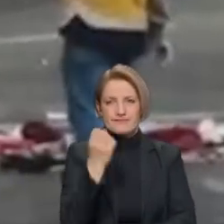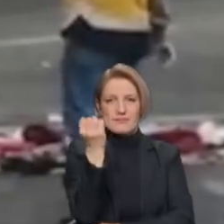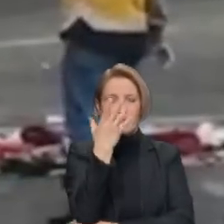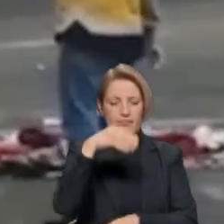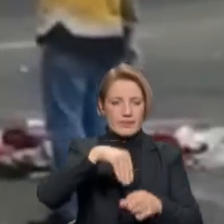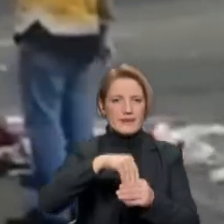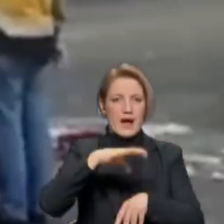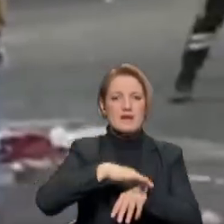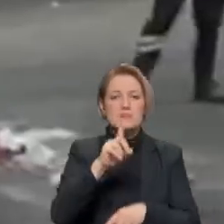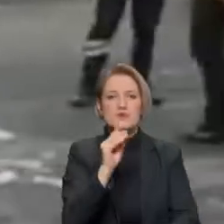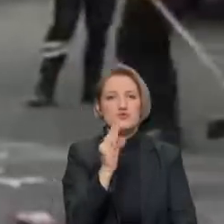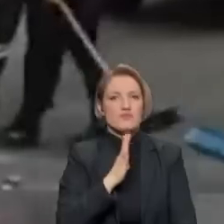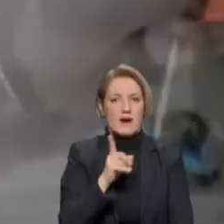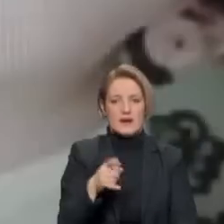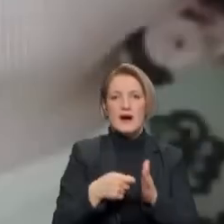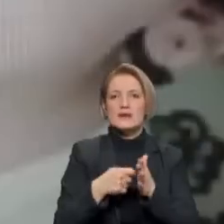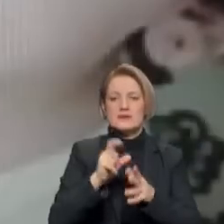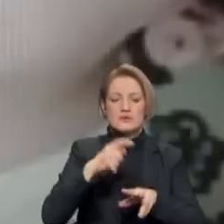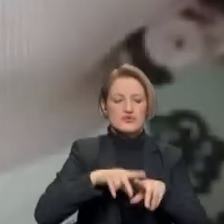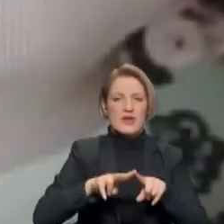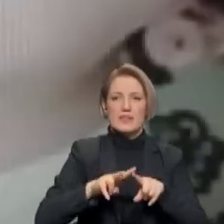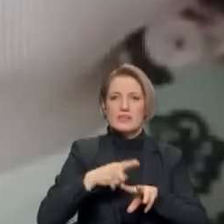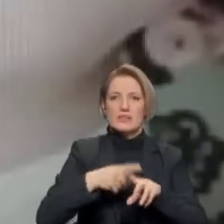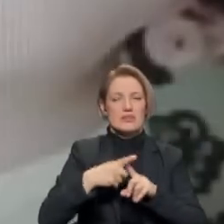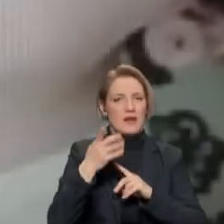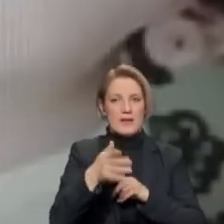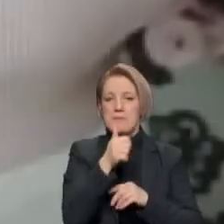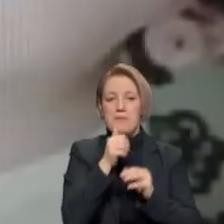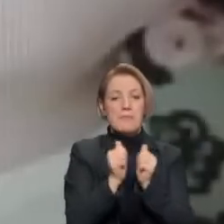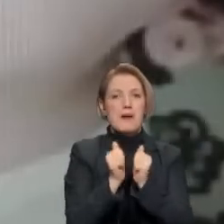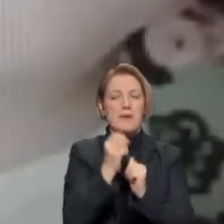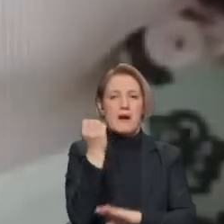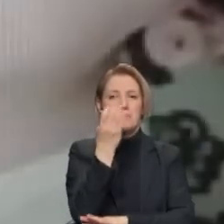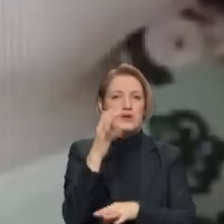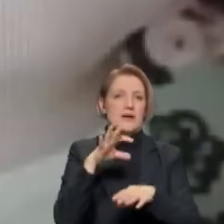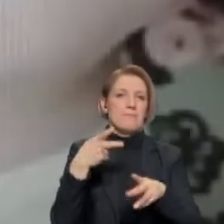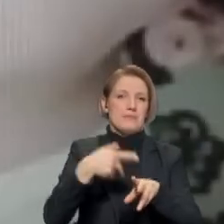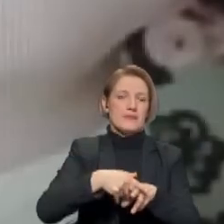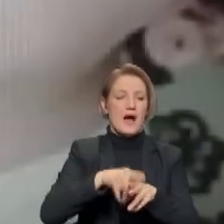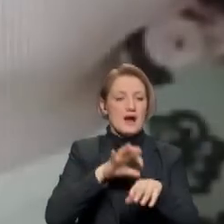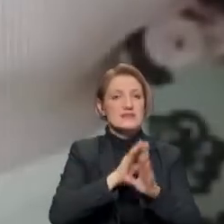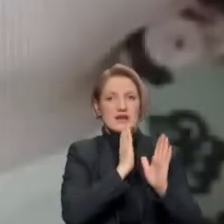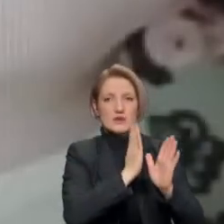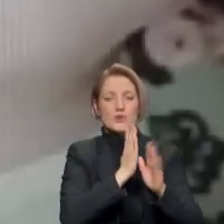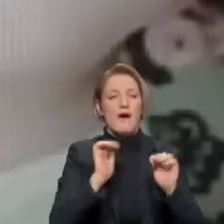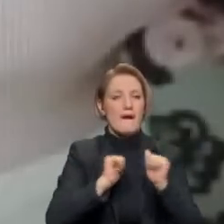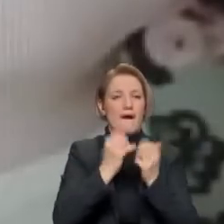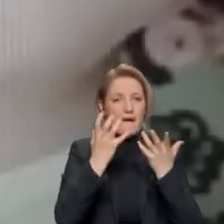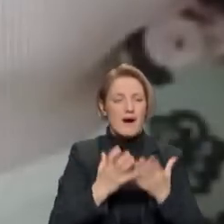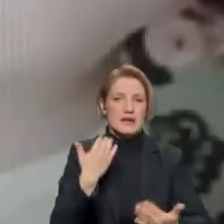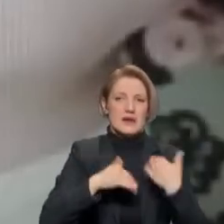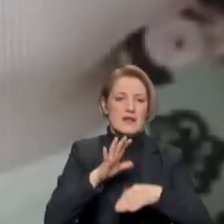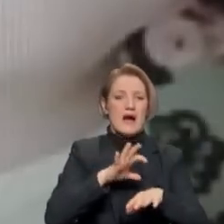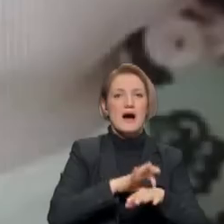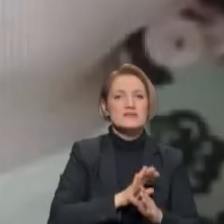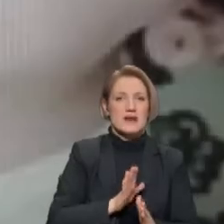Ambulansın içinde hasta bir çocuk vardı. Adı Cennet Coşuk. Babasıyla binmişti ambulansa. Hastaneye gidiyorlardı. Kazada ağır yaralandı.